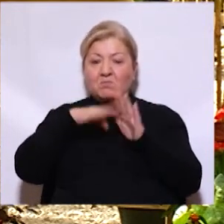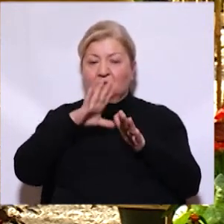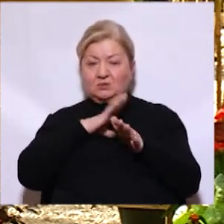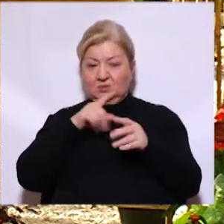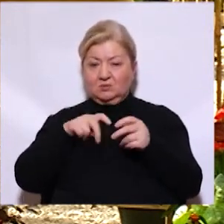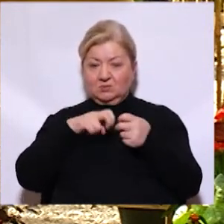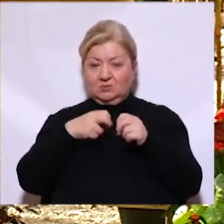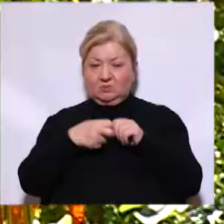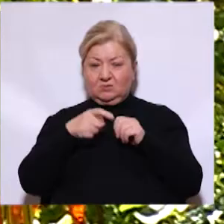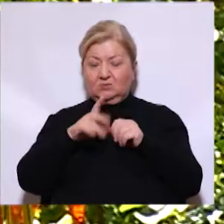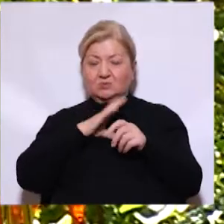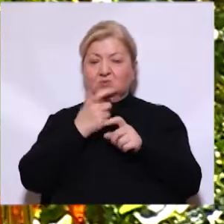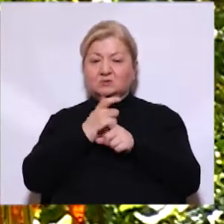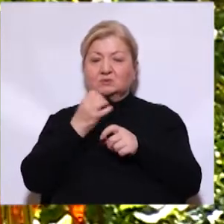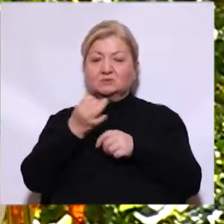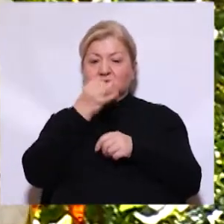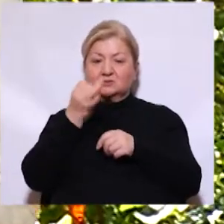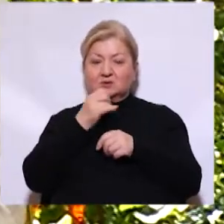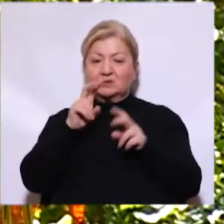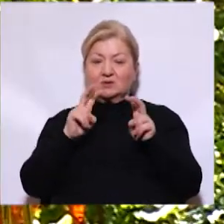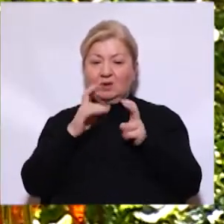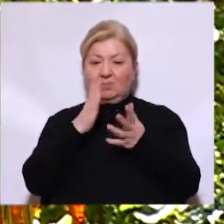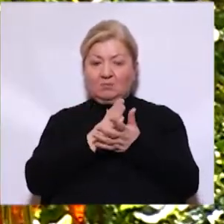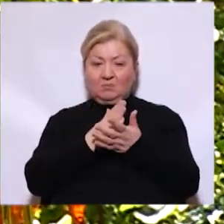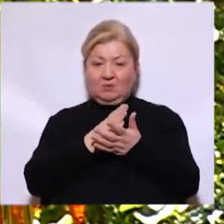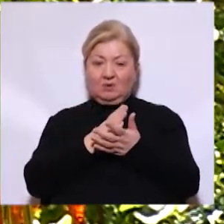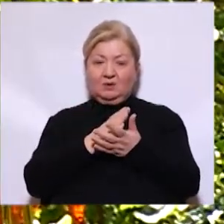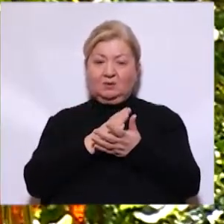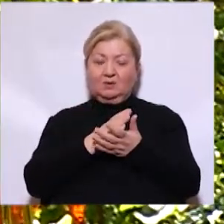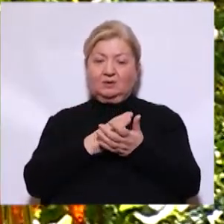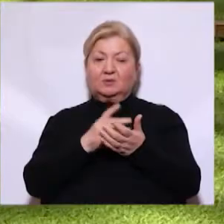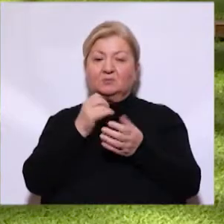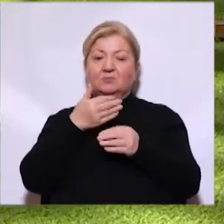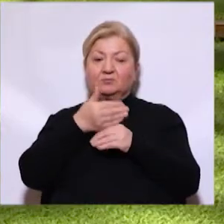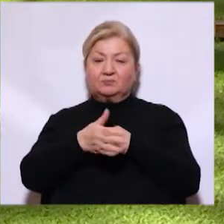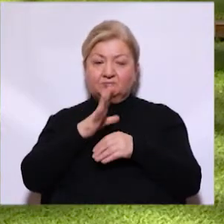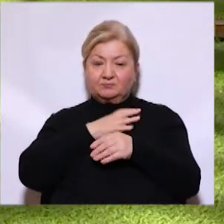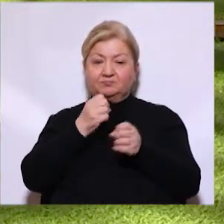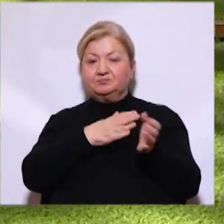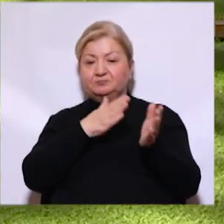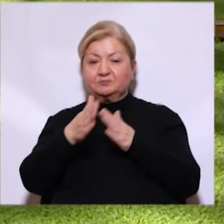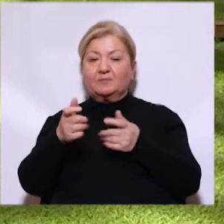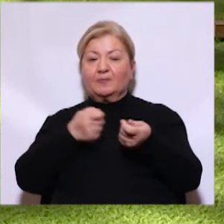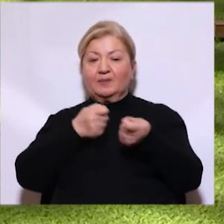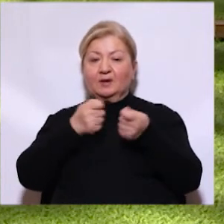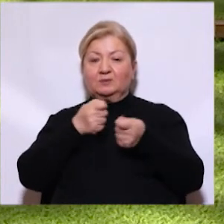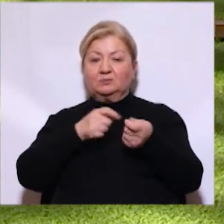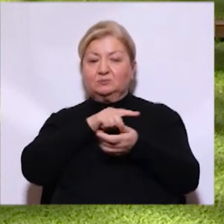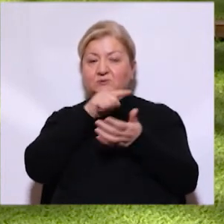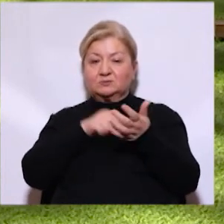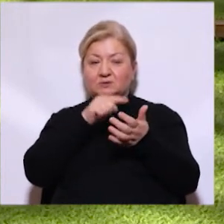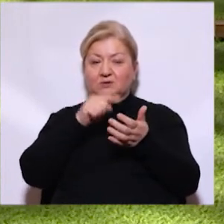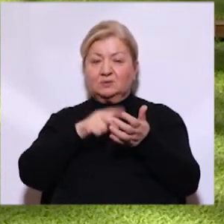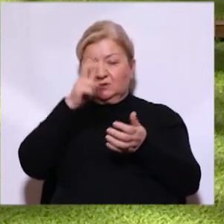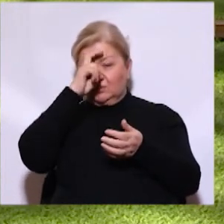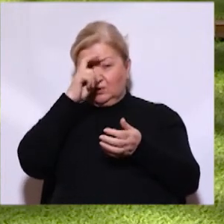იყო და ესეც საკმაოდ ისეთ საინტერესო თემა არის, რაც განვიხილეთ. ამის შემდეგ უკვე გადავდივართ მართლობის საკითხებზე,